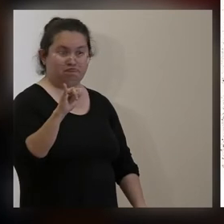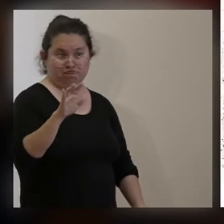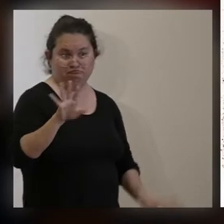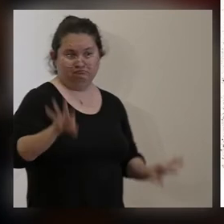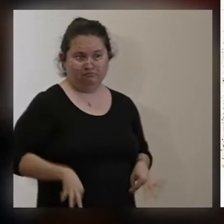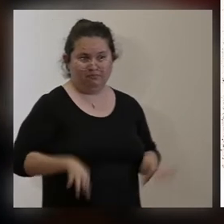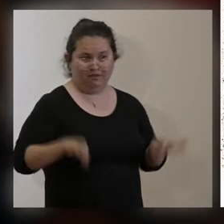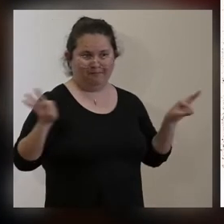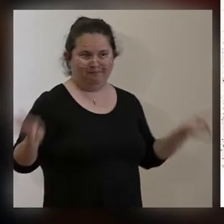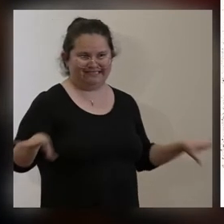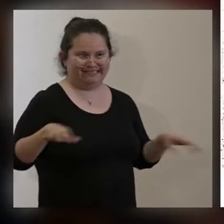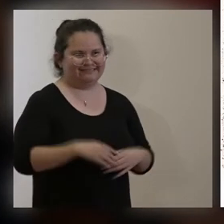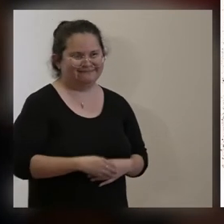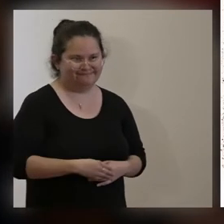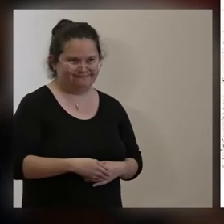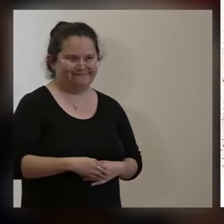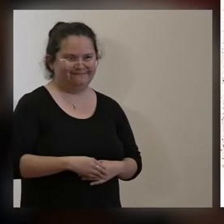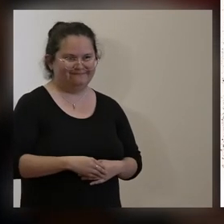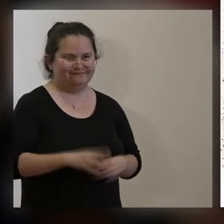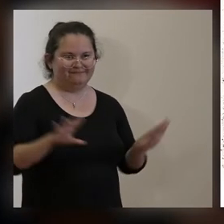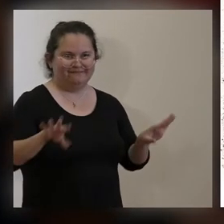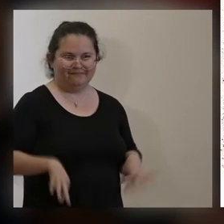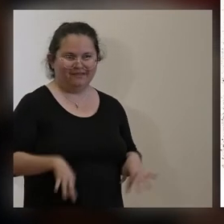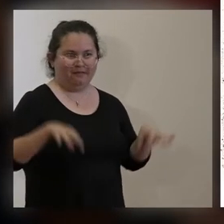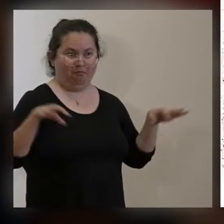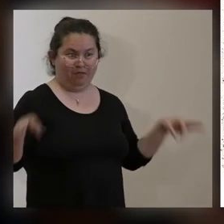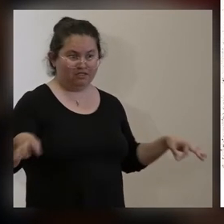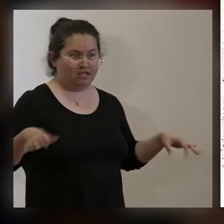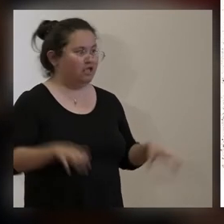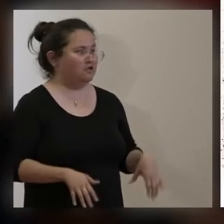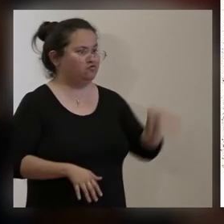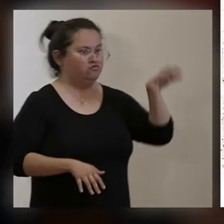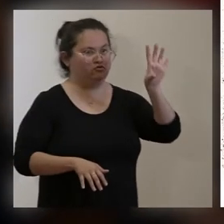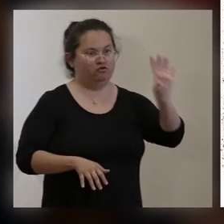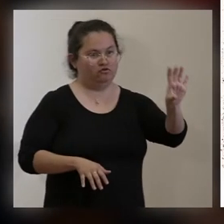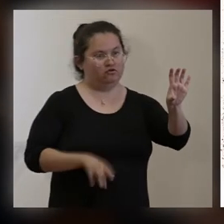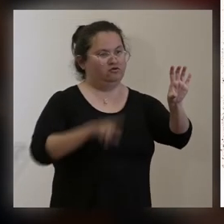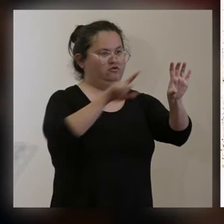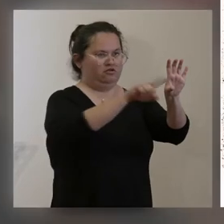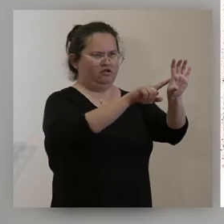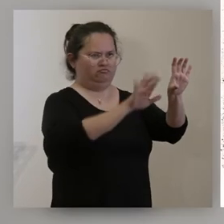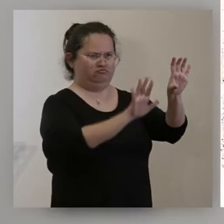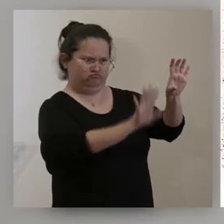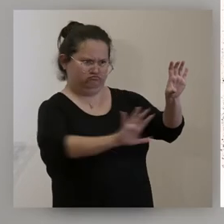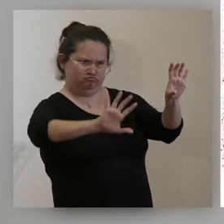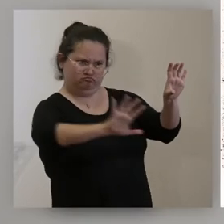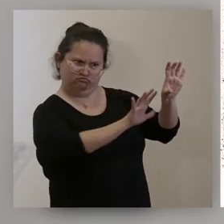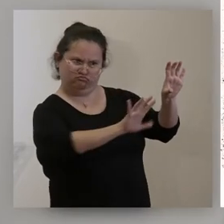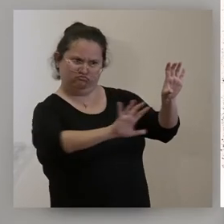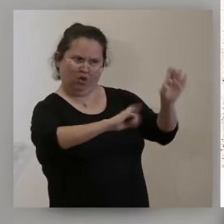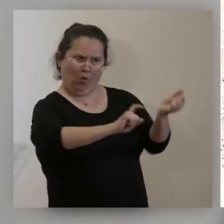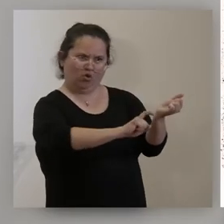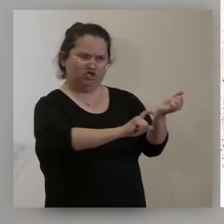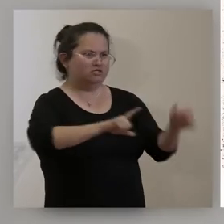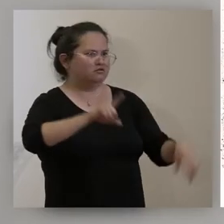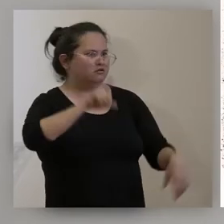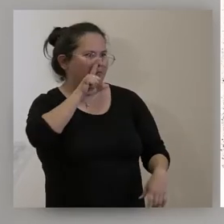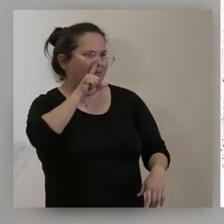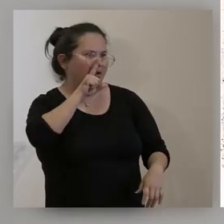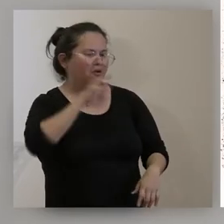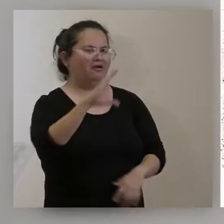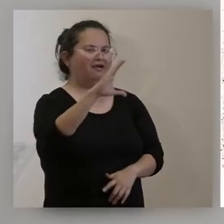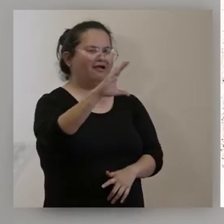Sa mère est une princesse du royaume d'à côté, du royaume de Kabinde, et cette princesse du royaume de